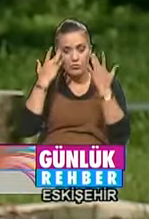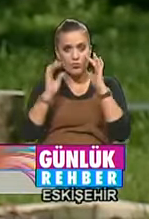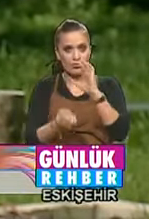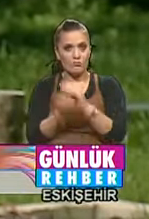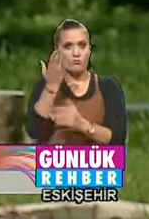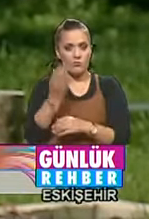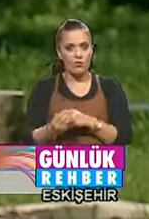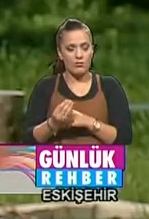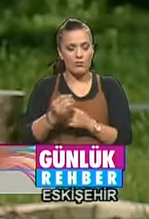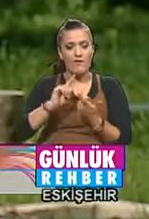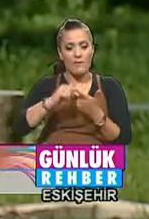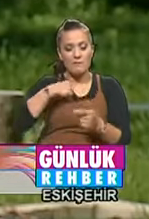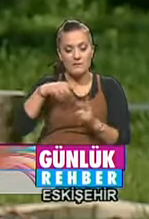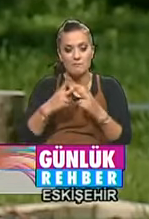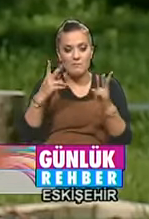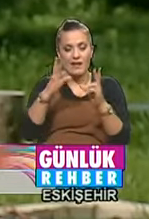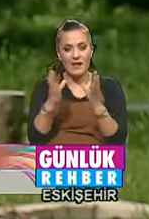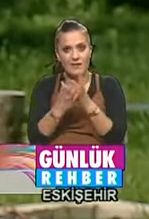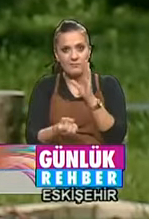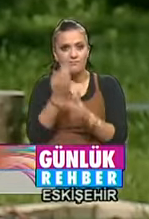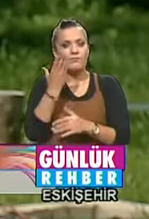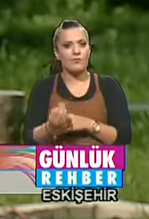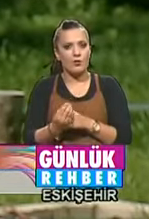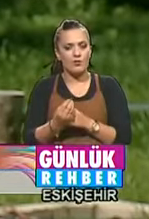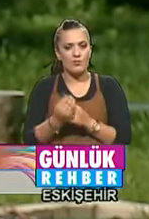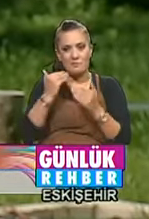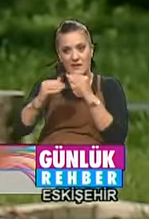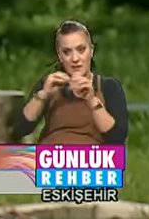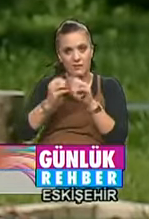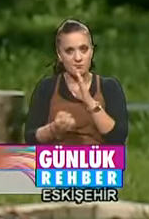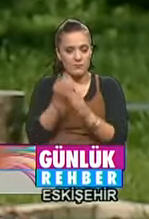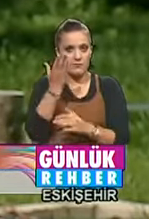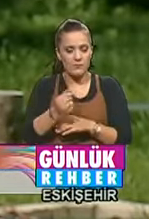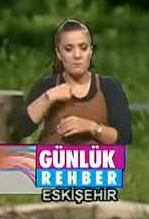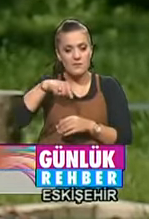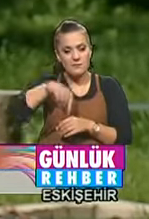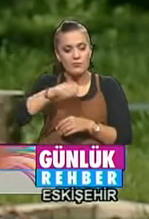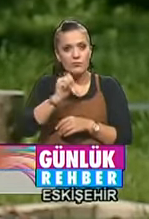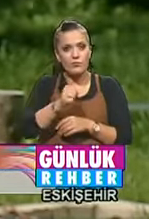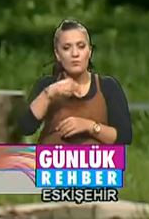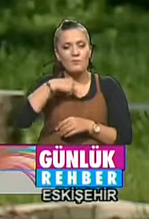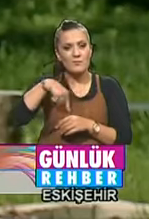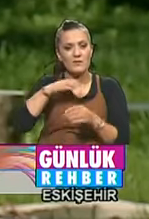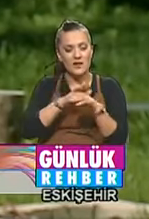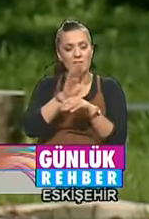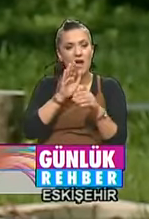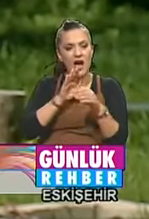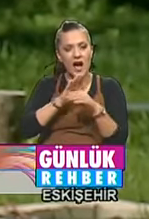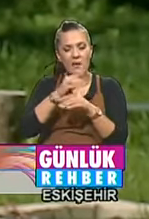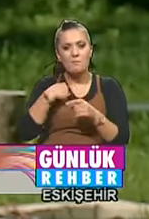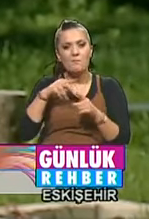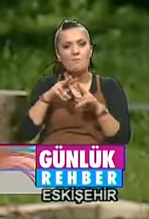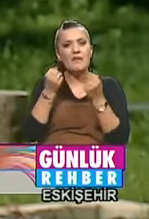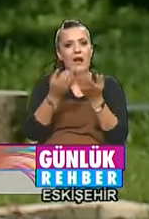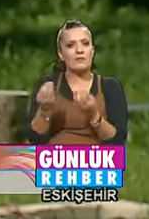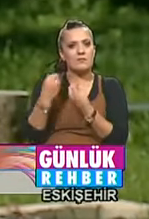ettiler ve bizim medeniyetimizi inşa ettiler. Bize bugün bizim yaşadığımız hayatı bize miras